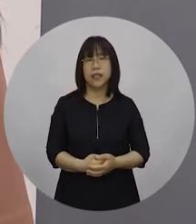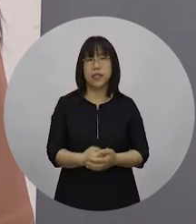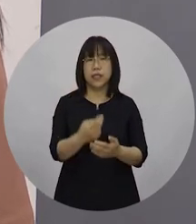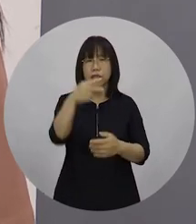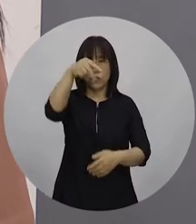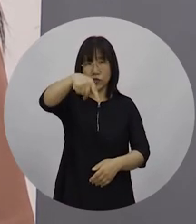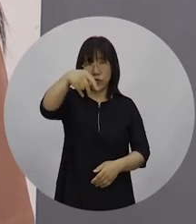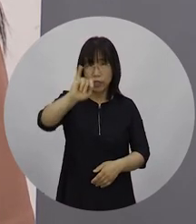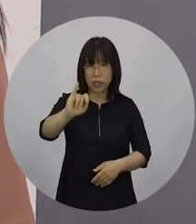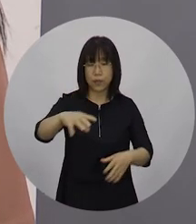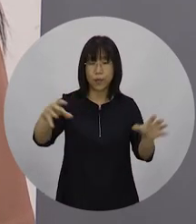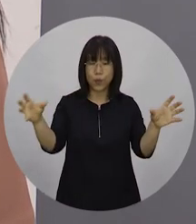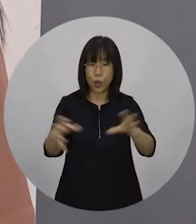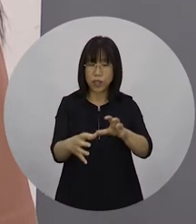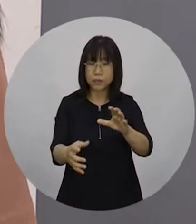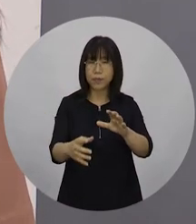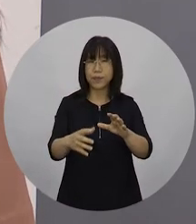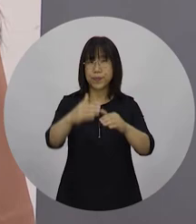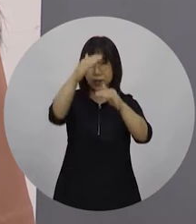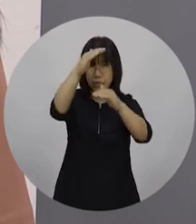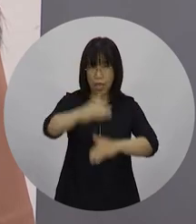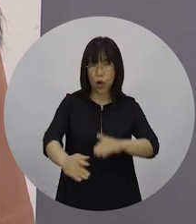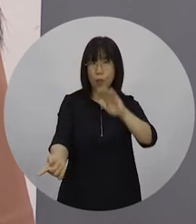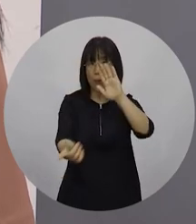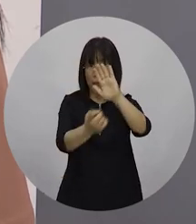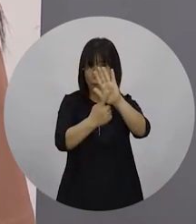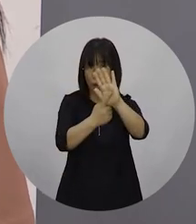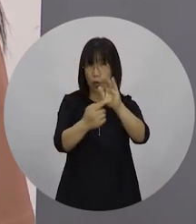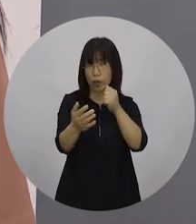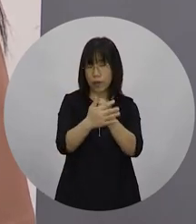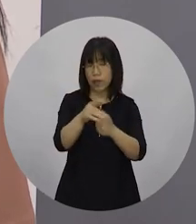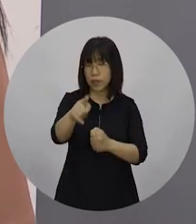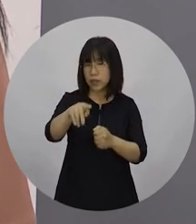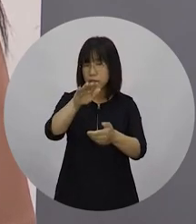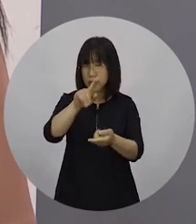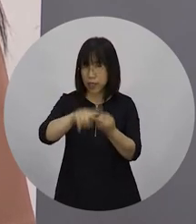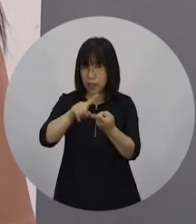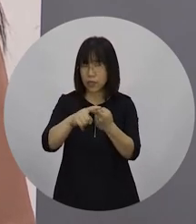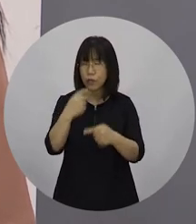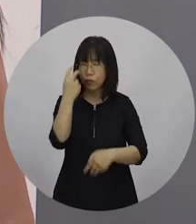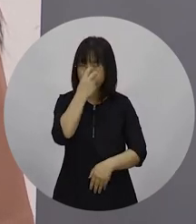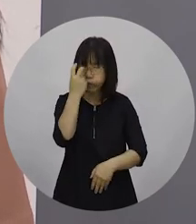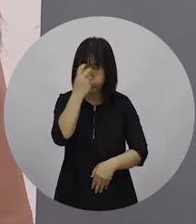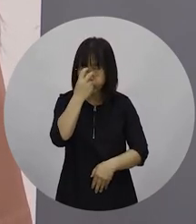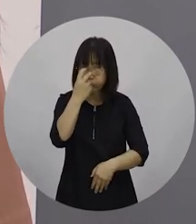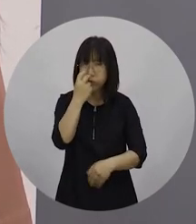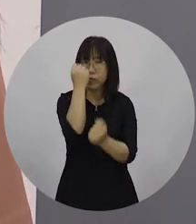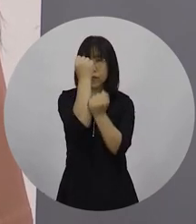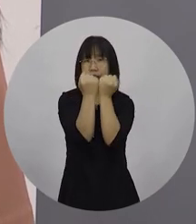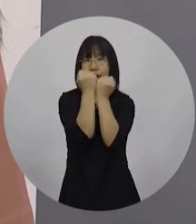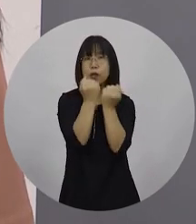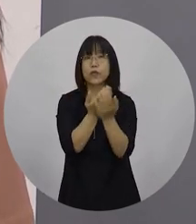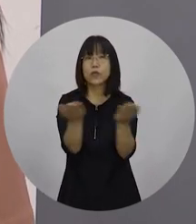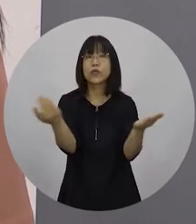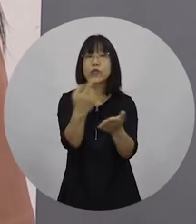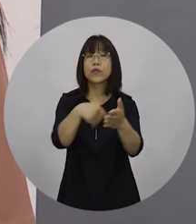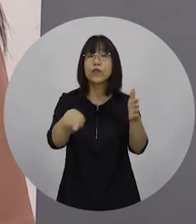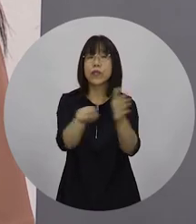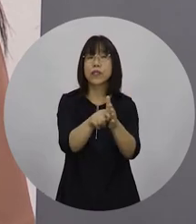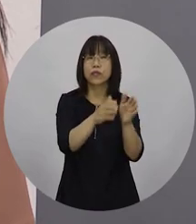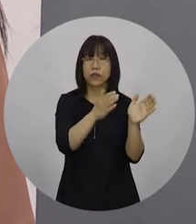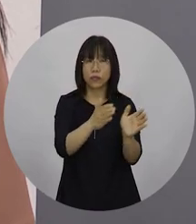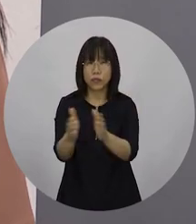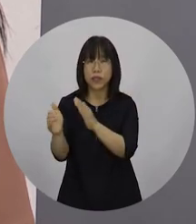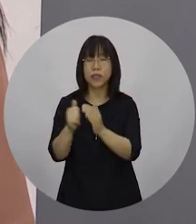모집요강 등을 발표하면서 베이 특징과 대학별 전형 분석 등을 안내하기 위해 마련했습니다 이번 입학